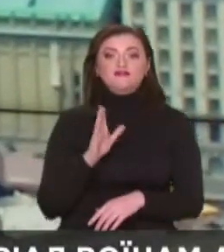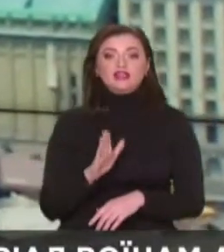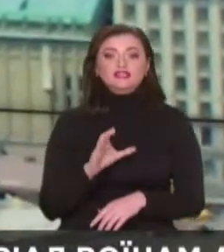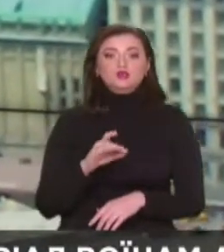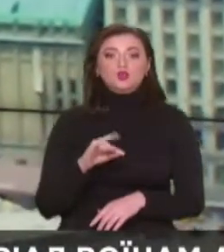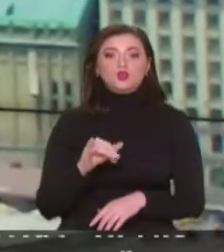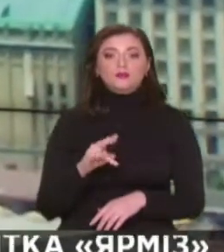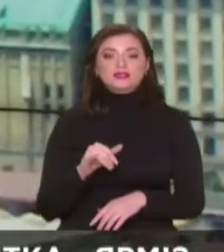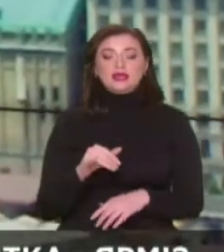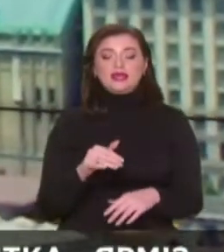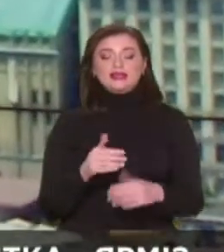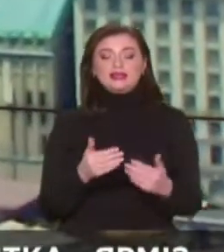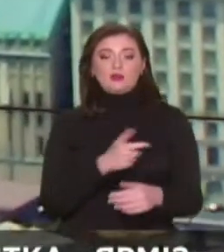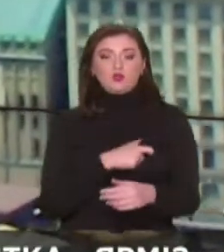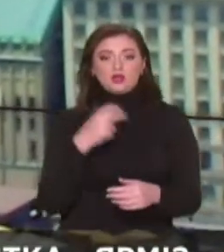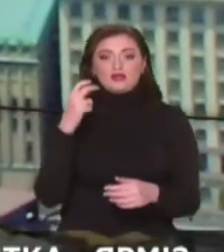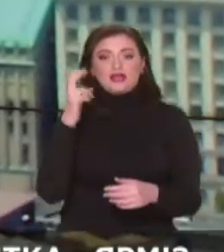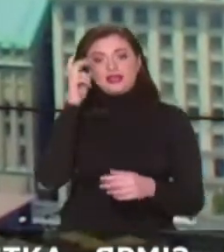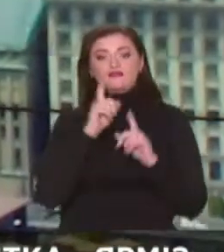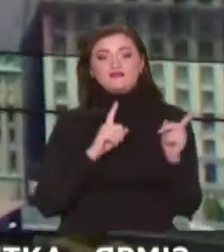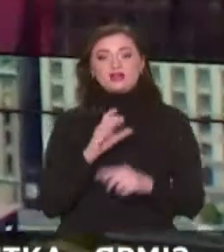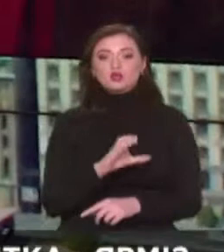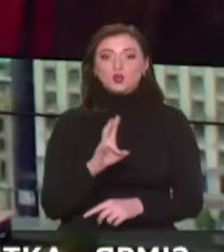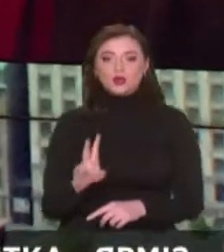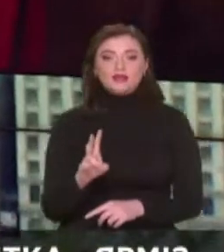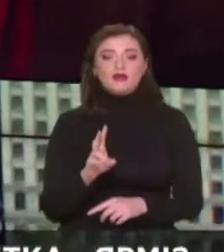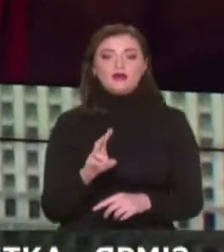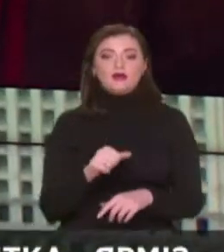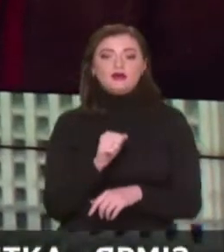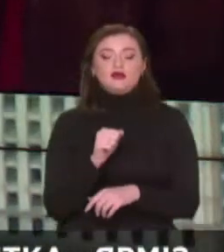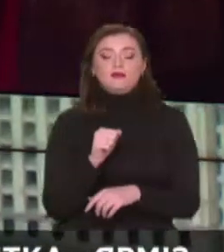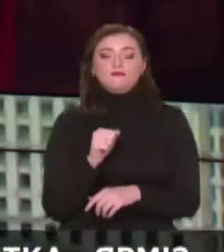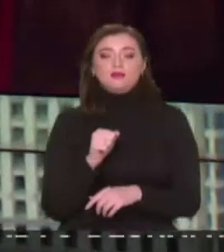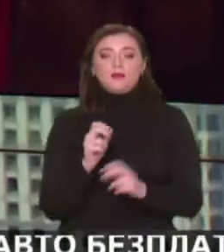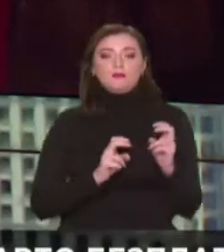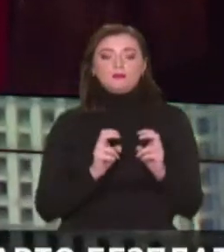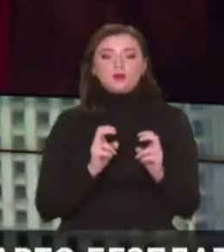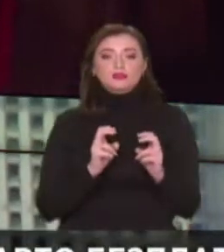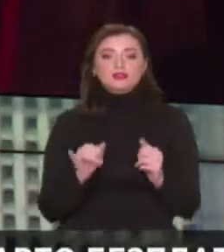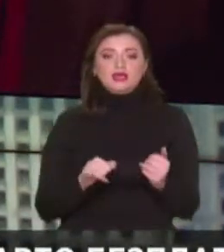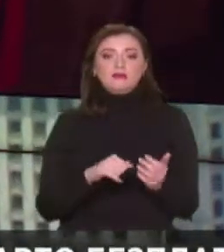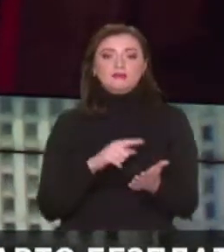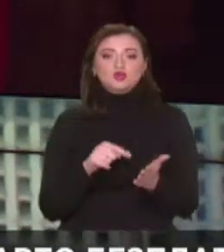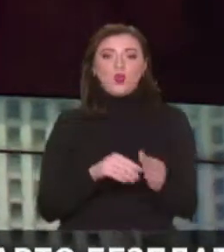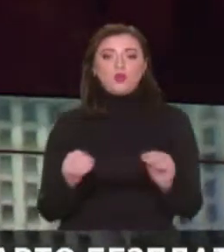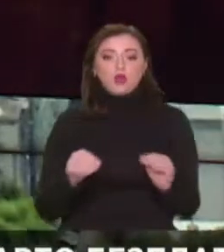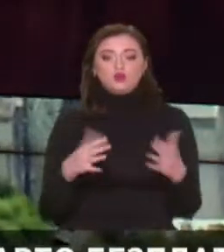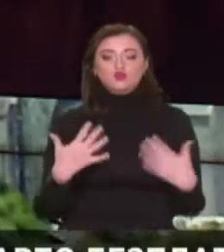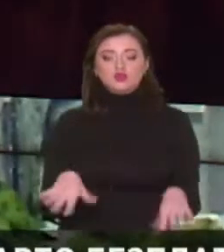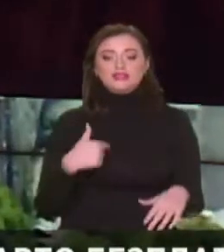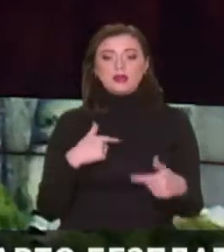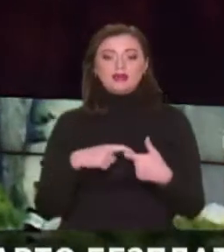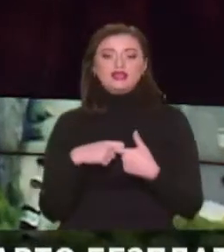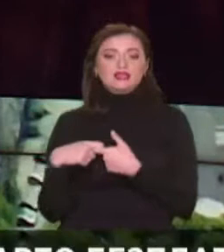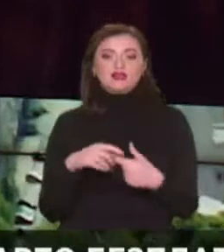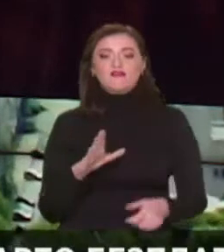Київради від фракції «Слуга народу» і голова постійної комісії з питань підприємництва, промисловості та міського благоустрою. Вже з нами на зв'язку.